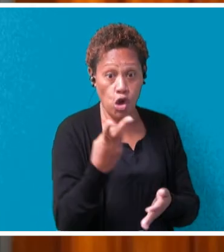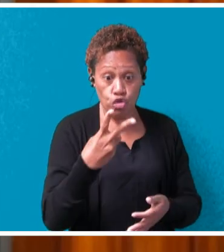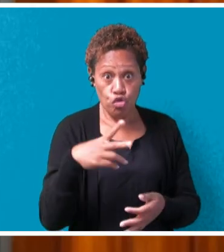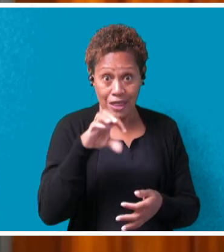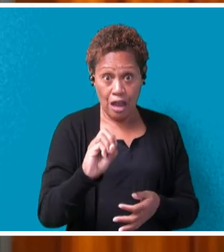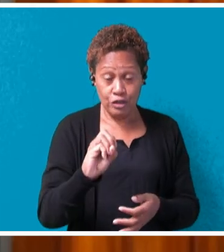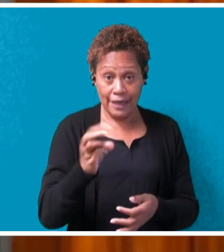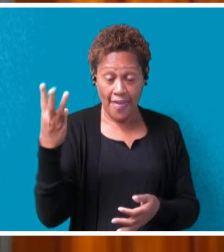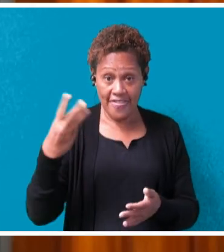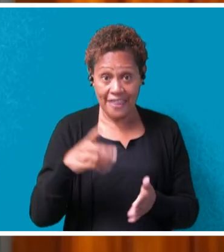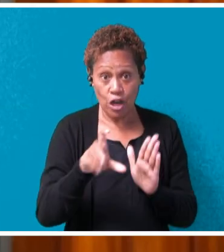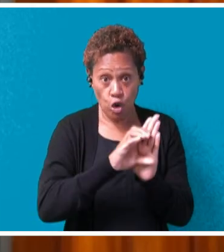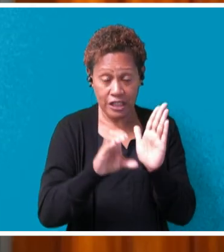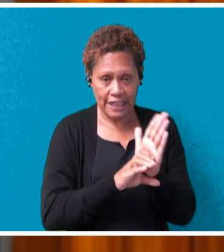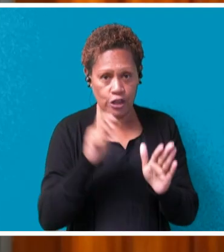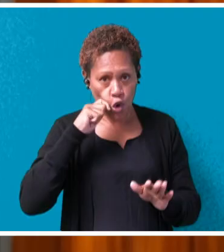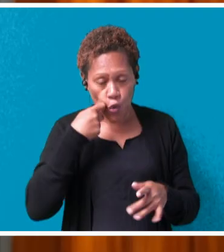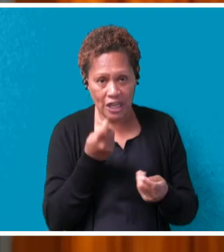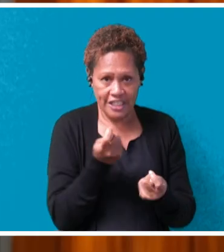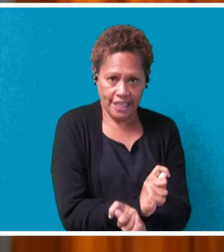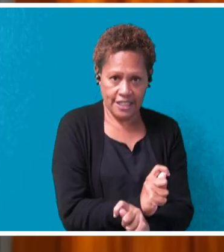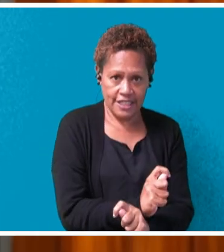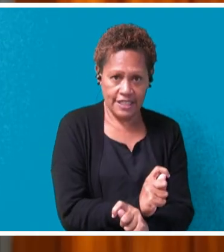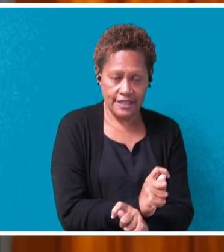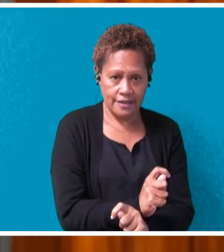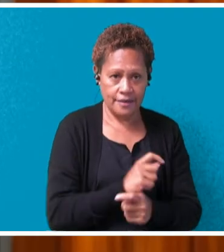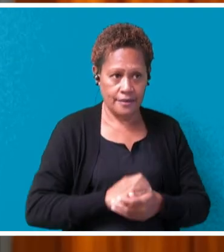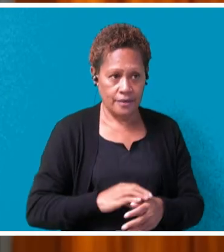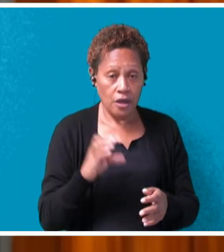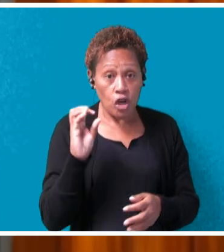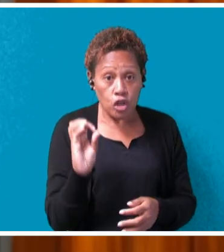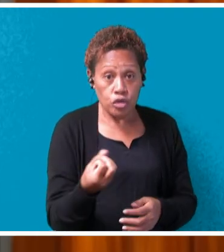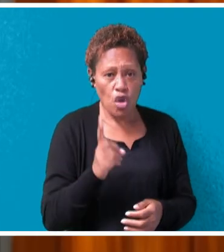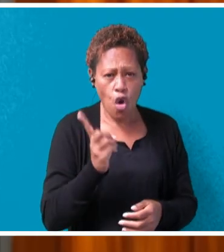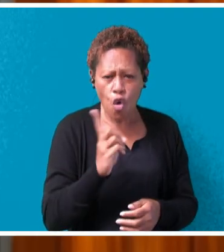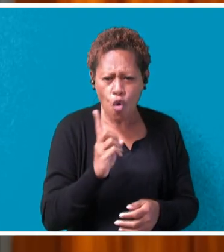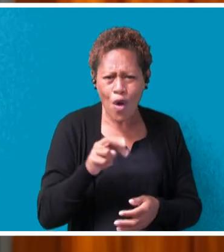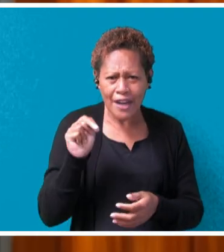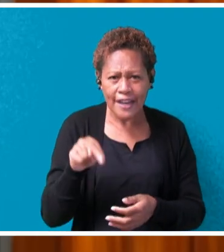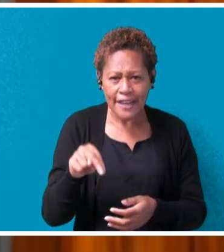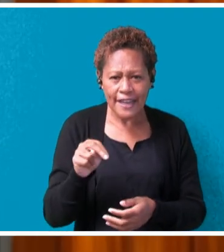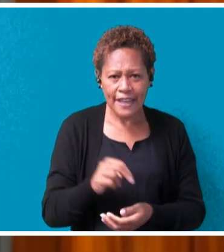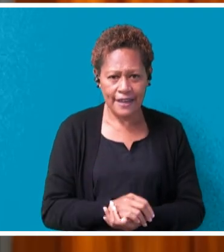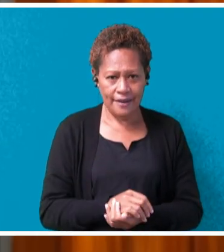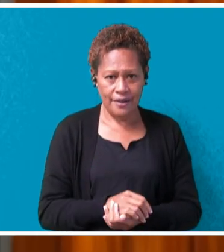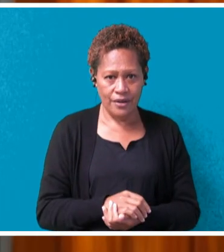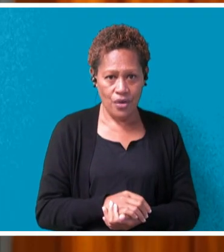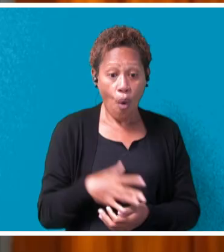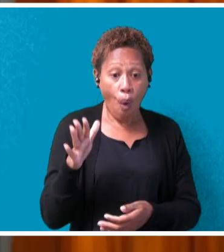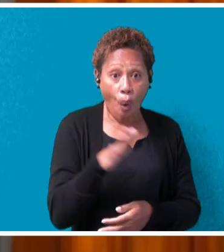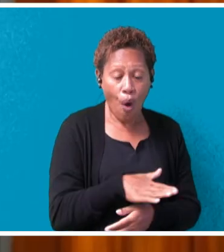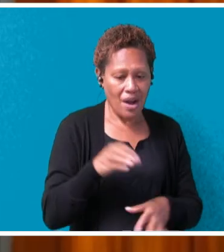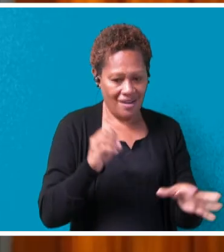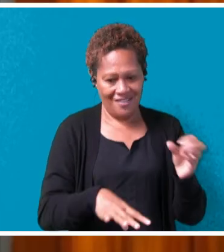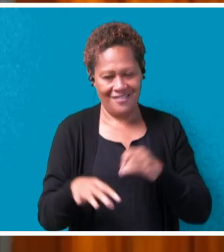Constitution of Na yabu di 2030. babulawa bo, ko ang drebi kina non tabaka sama kede. Kina non tanan num na lewi bitira ramba. Will require Kasi